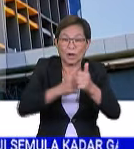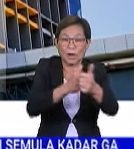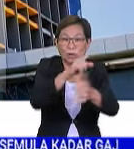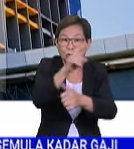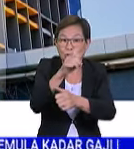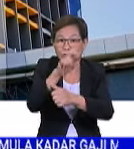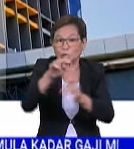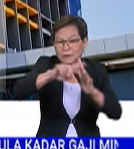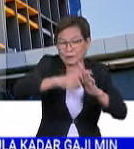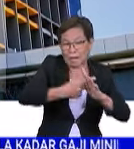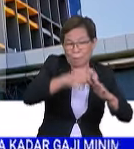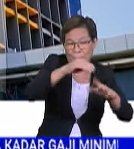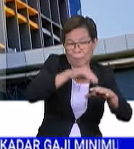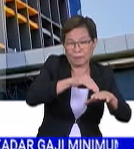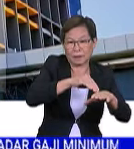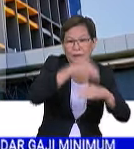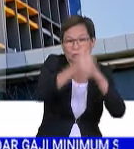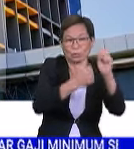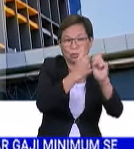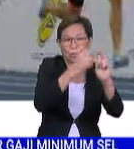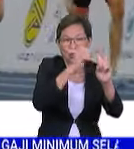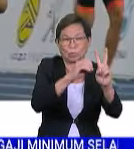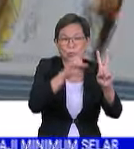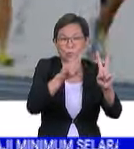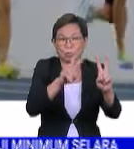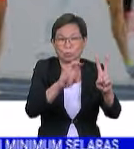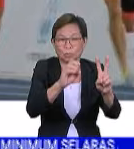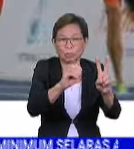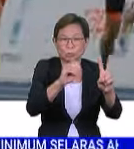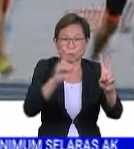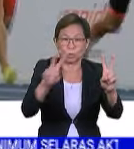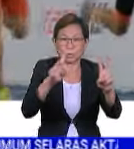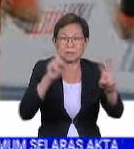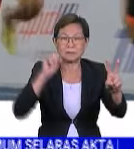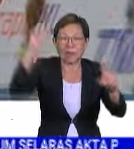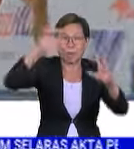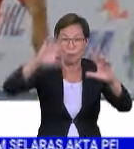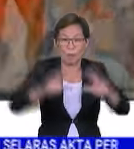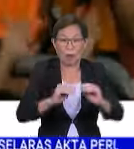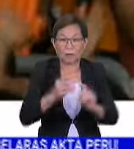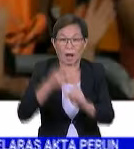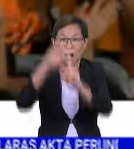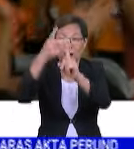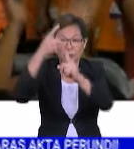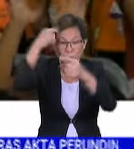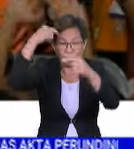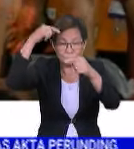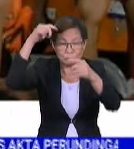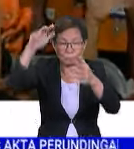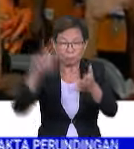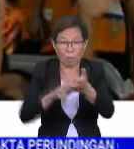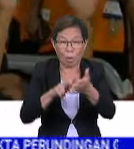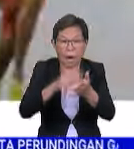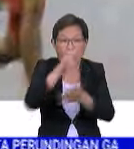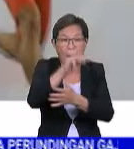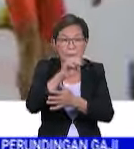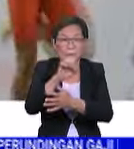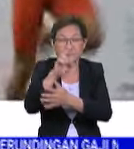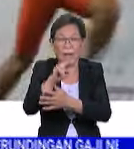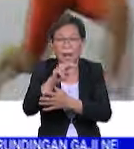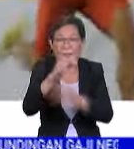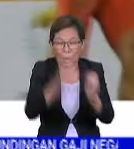zone mulai dilaksanakan pada tahun 2002 di Sabah bercorak khas itu turut memutuskan MSN akan menganjurkan